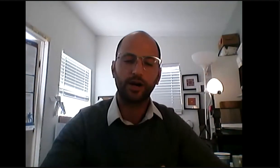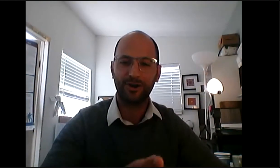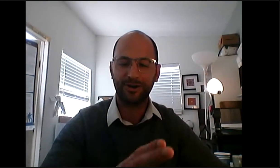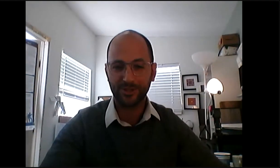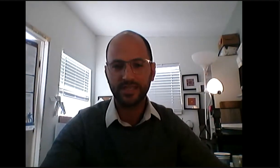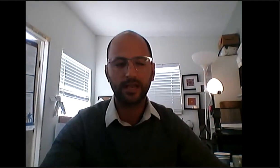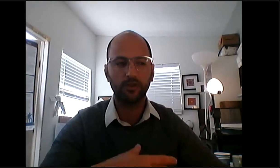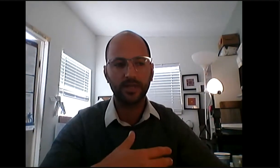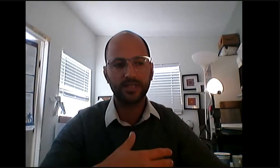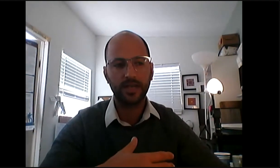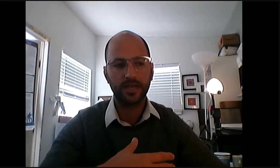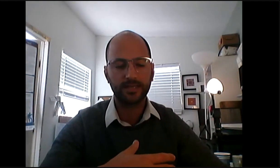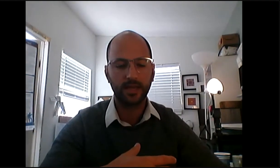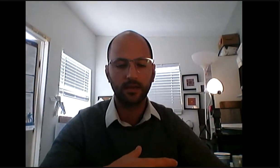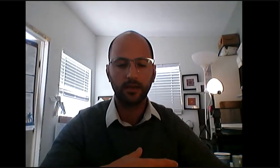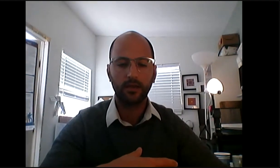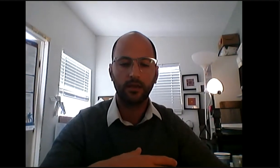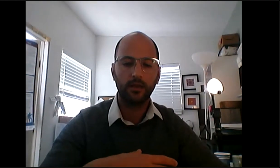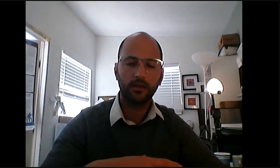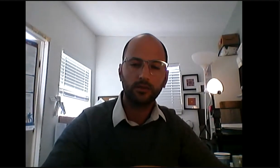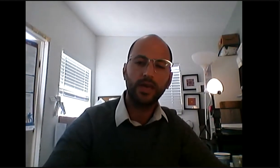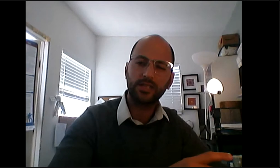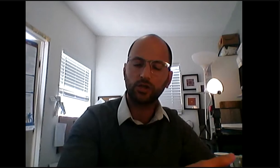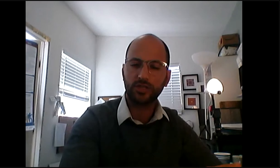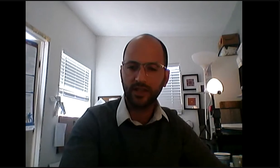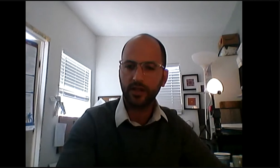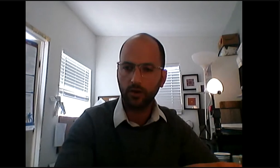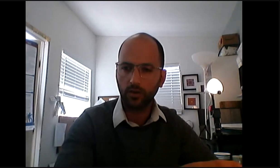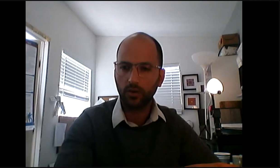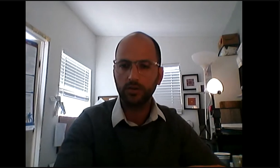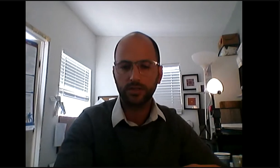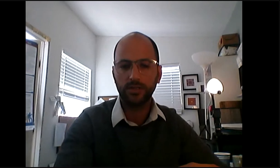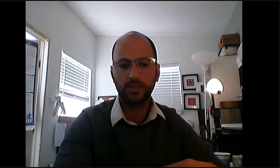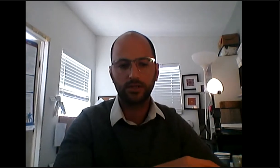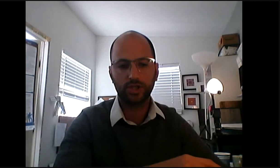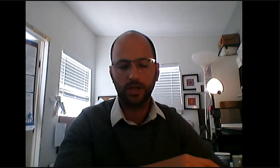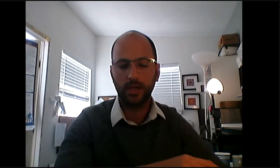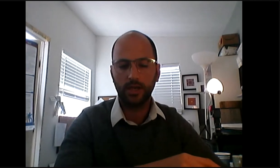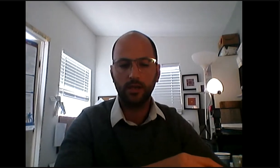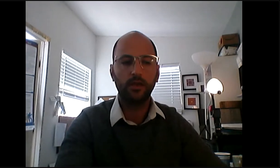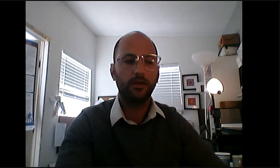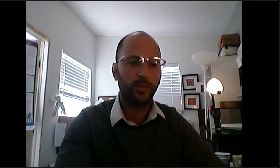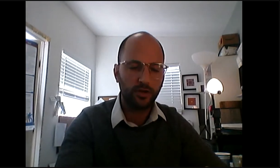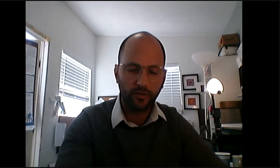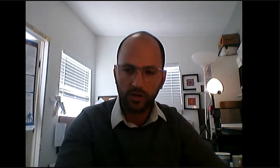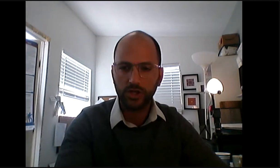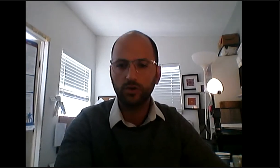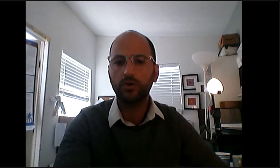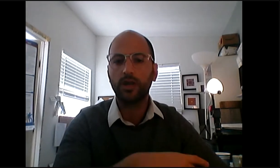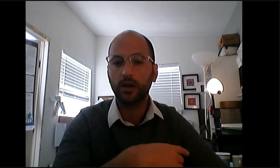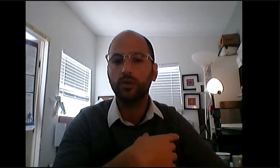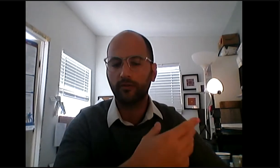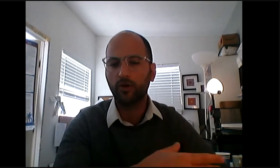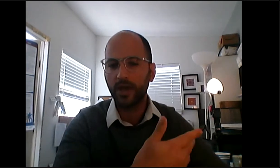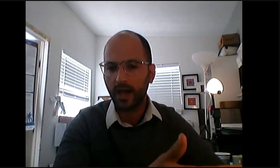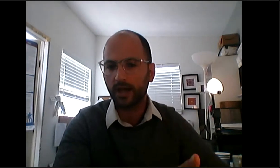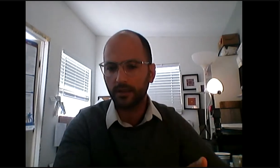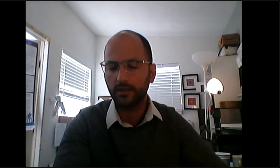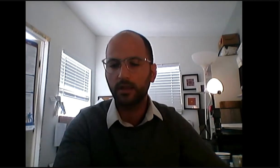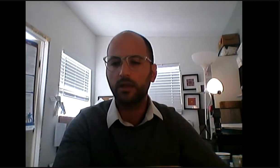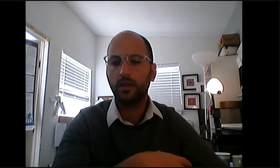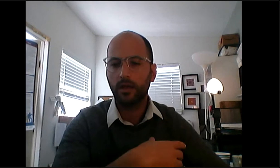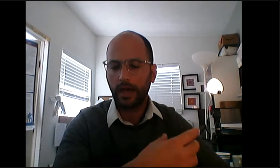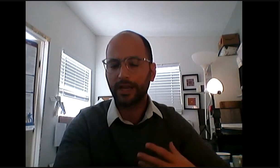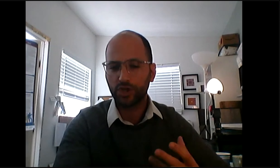אז השנה, או השנה, או המחזור הזה, אנחנו בעצם נעשה איזושהי תוספת לקורס, שבסוף כל שיעור אנחנו